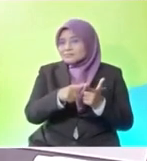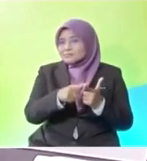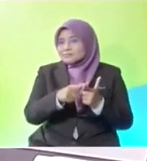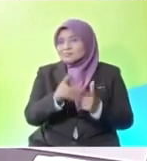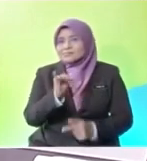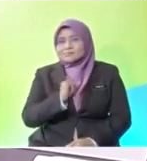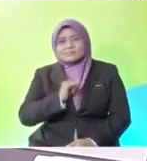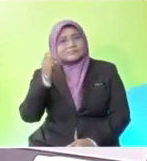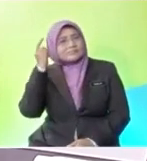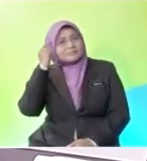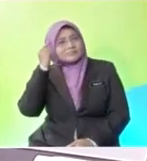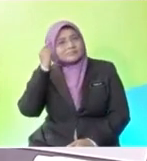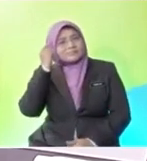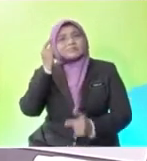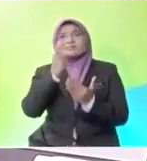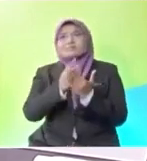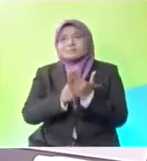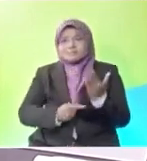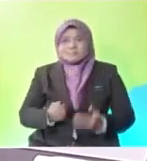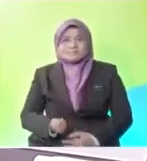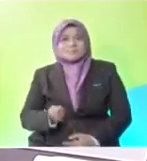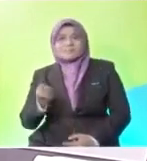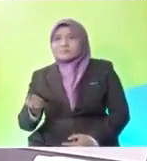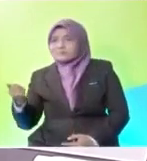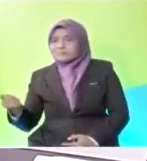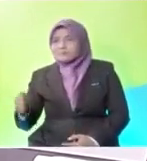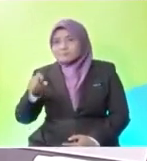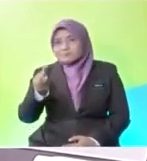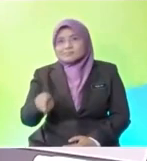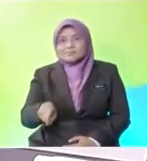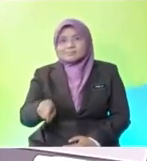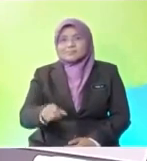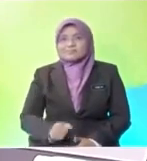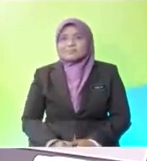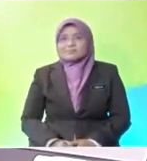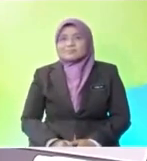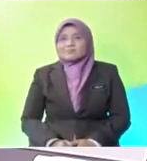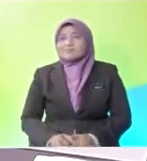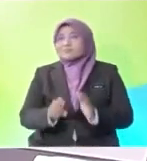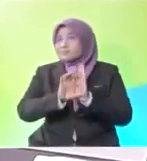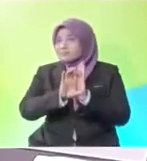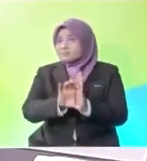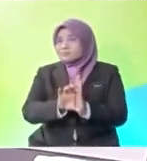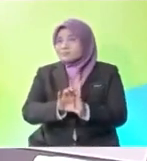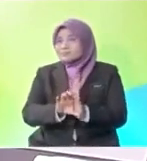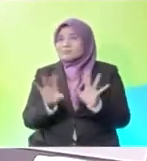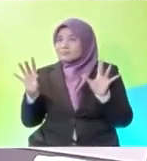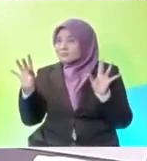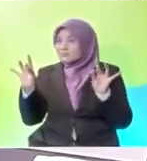memikirkan Apakah alasan yang diperlukan dan juga bahan-bahan yang diperlukan dan sebagai contoh